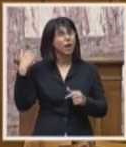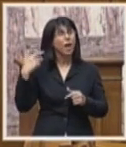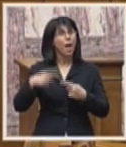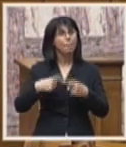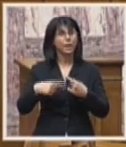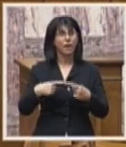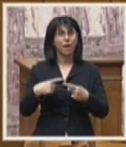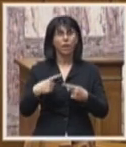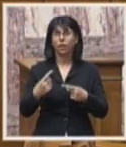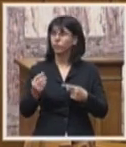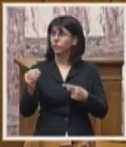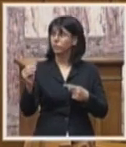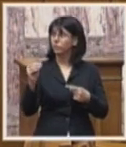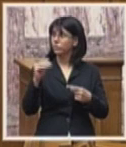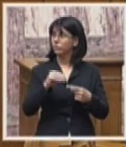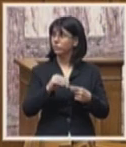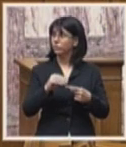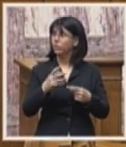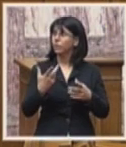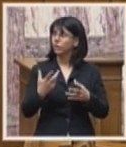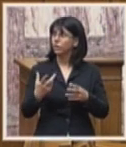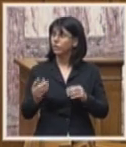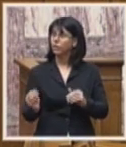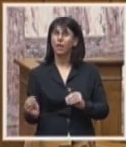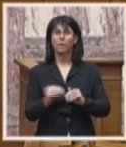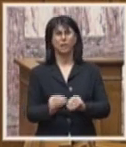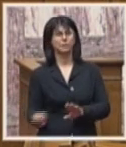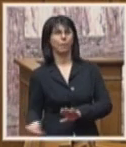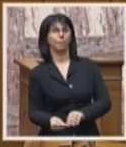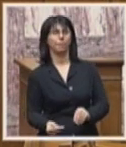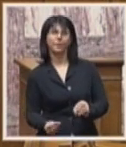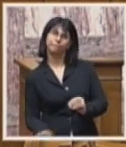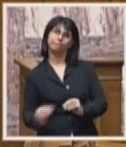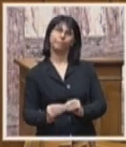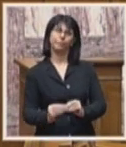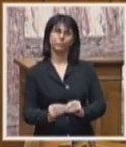ότι ερχόντουσαν κάποιος για να τους γδάρει, να το πούμε πολύ λαϊκά.